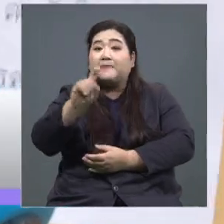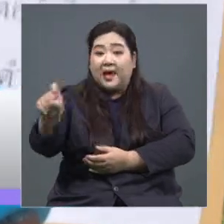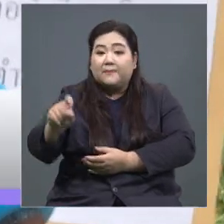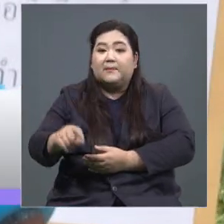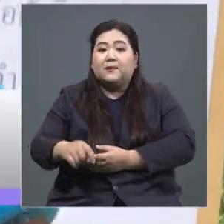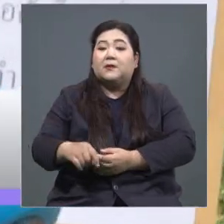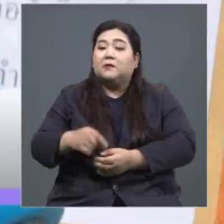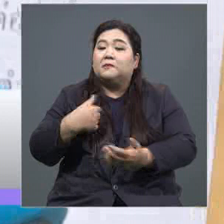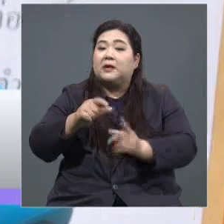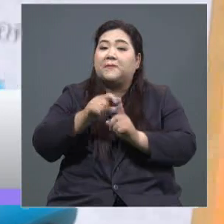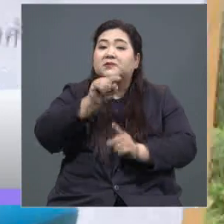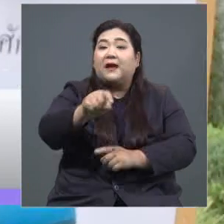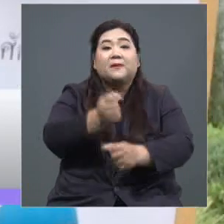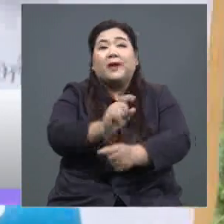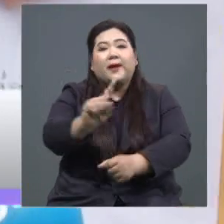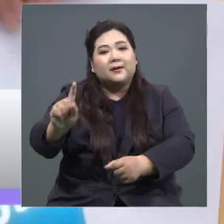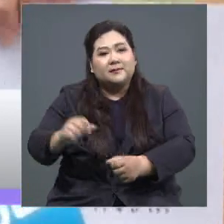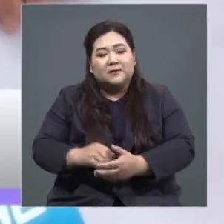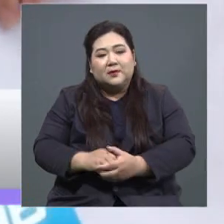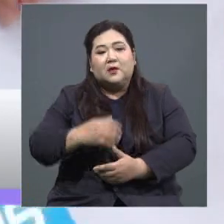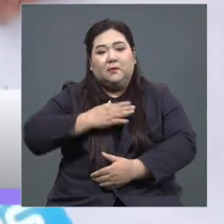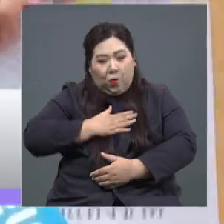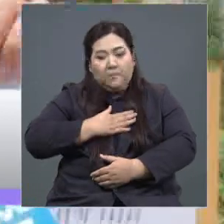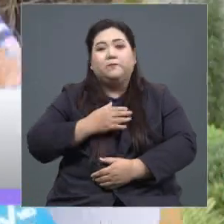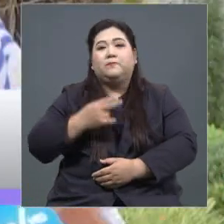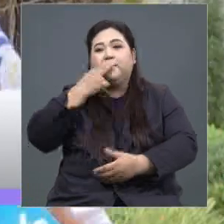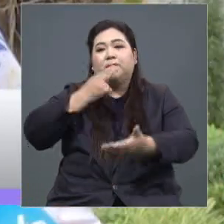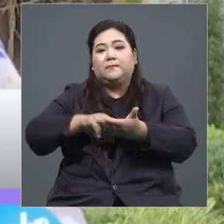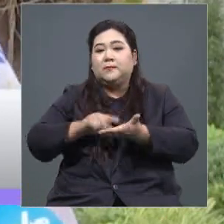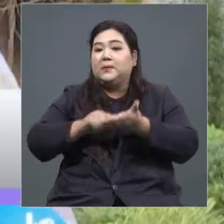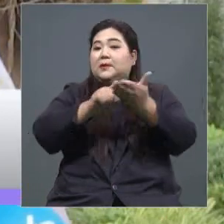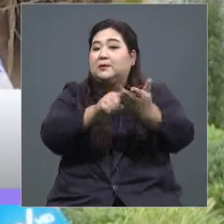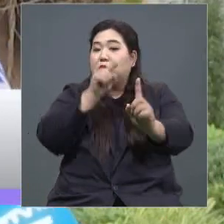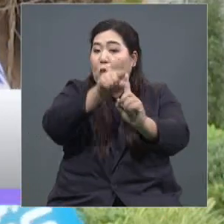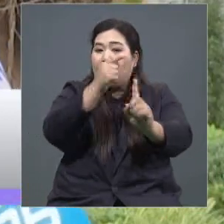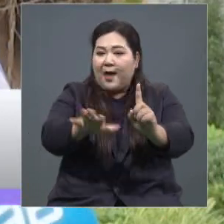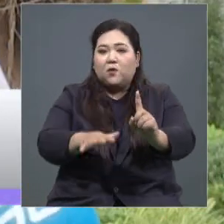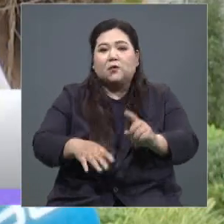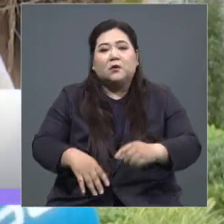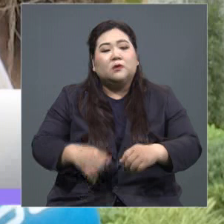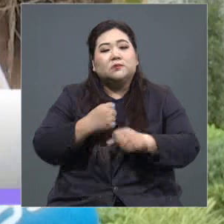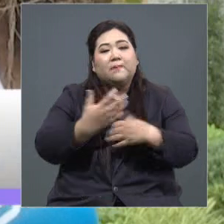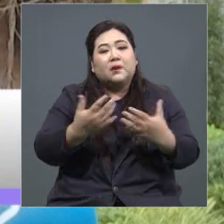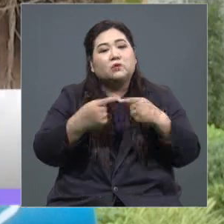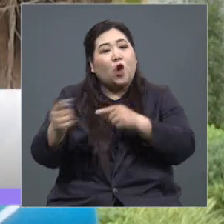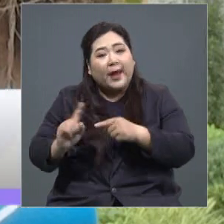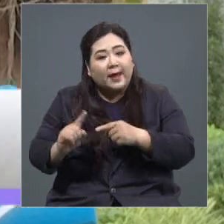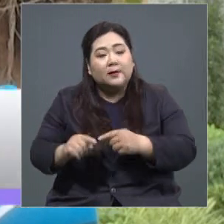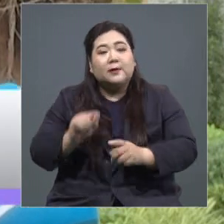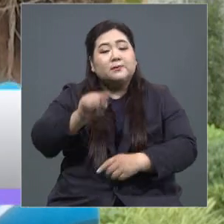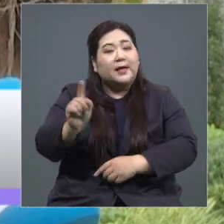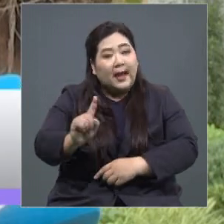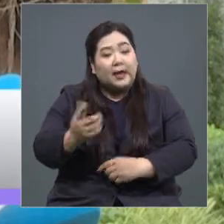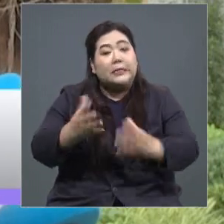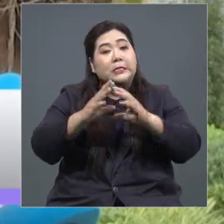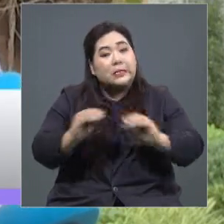าจะมีการสั่งการยังไงหลังจากที่ผมเนี่ยได้มีการทําหนังสือไปถึงแบบนี้แล้วนะจะมีข้อสั่งการไหมหรือว่าจะ